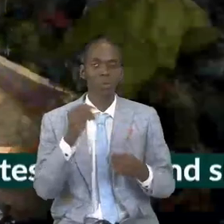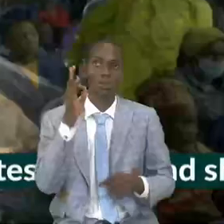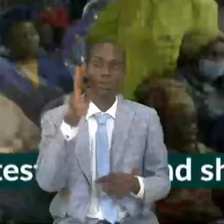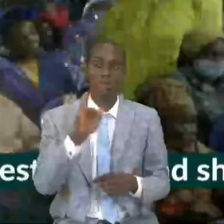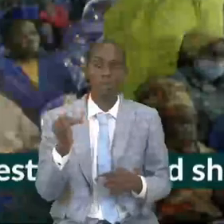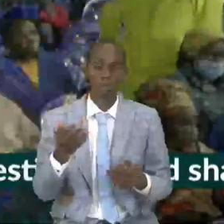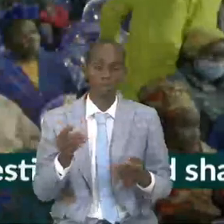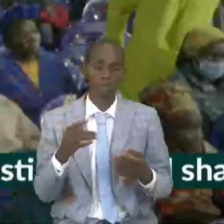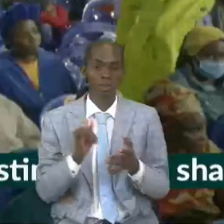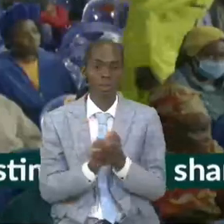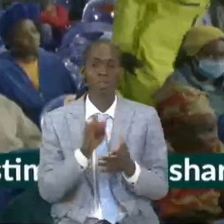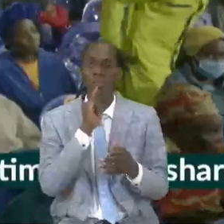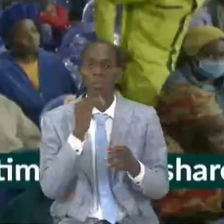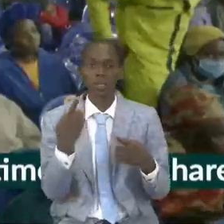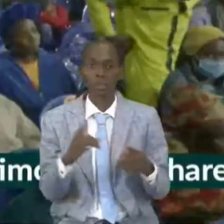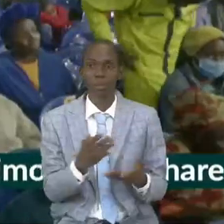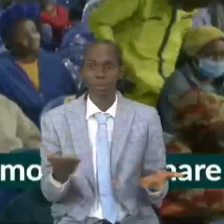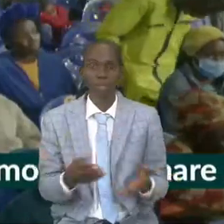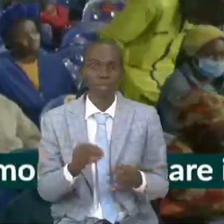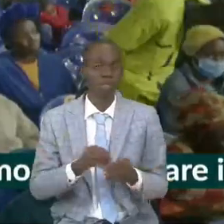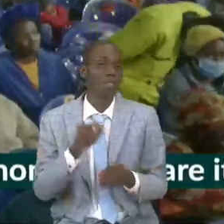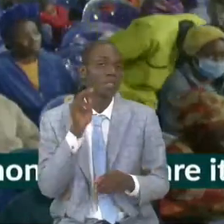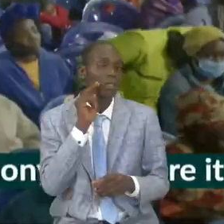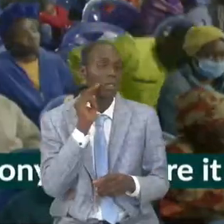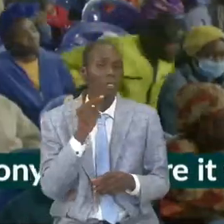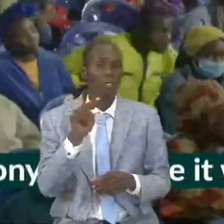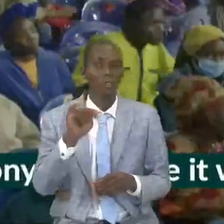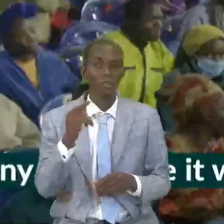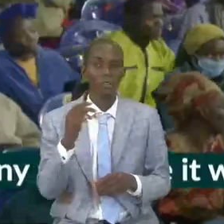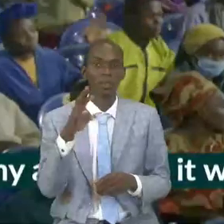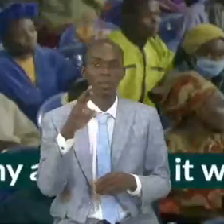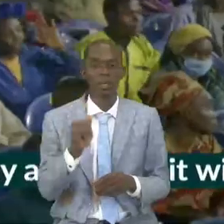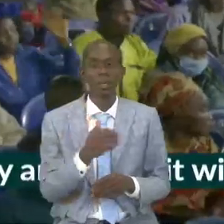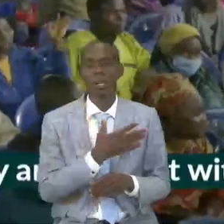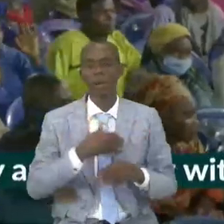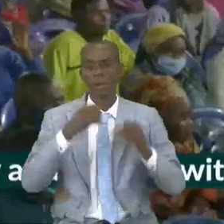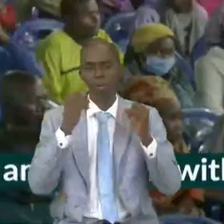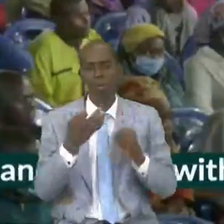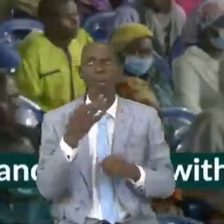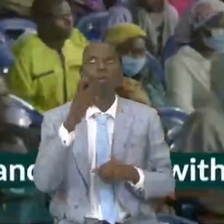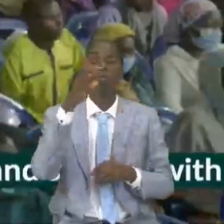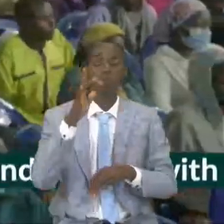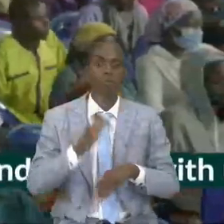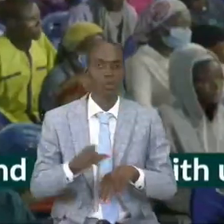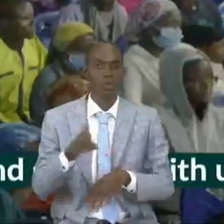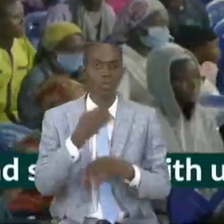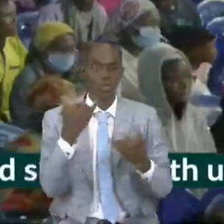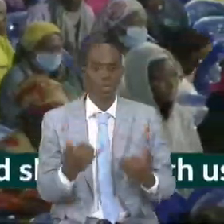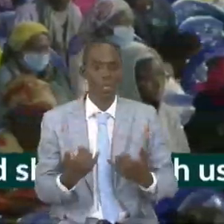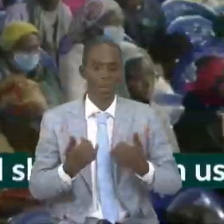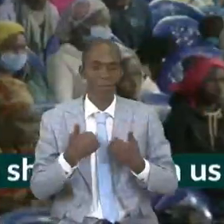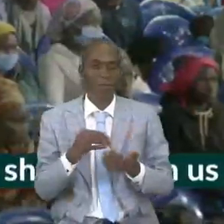prédication au Nigeria. La puissance de Dieu les a touchés. Maintenant, ils ont leur bébé.